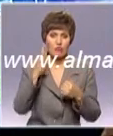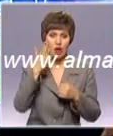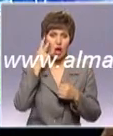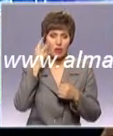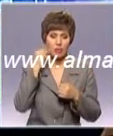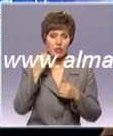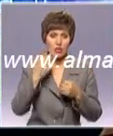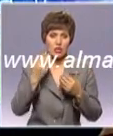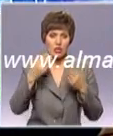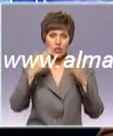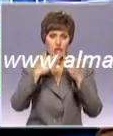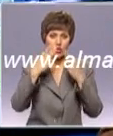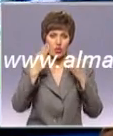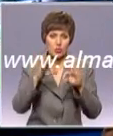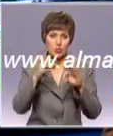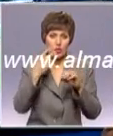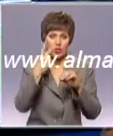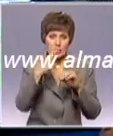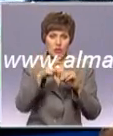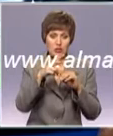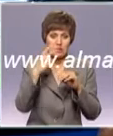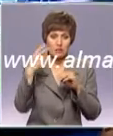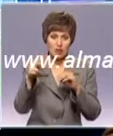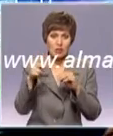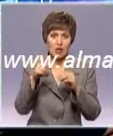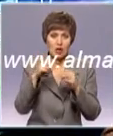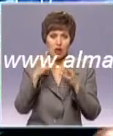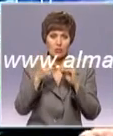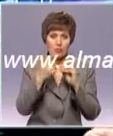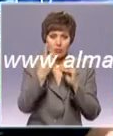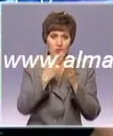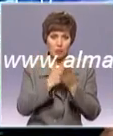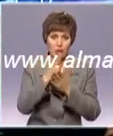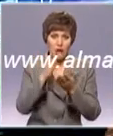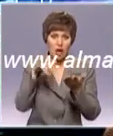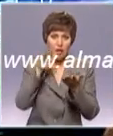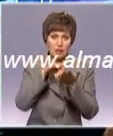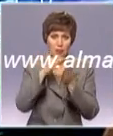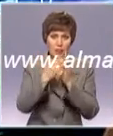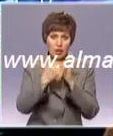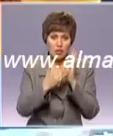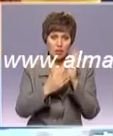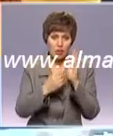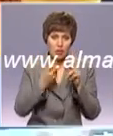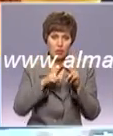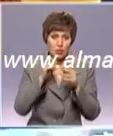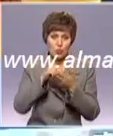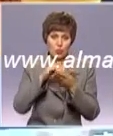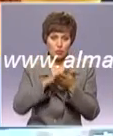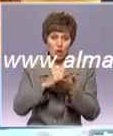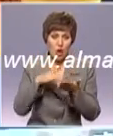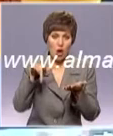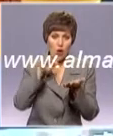жилья 2020 5 направлений. Первое направление – это наша городская программа, которая утверждена акимом города